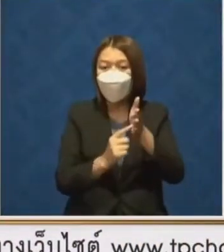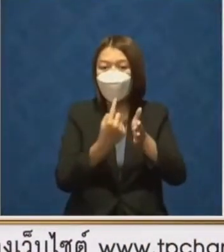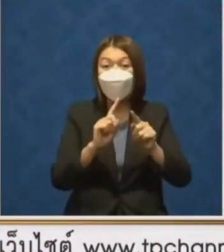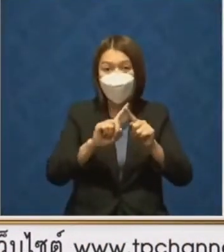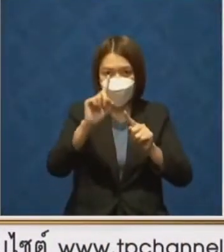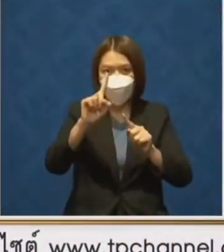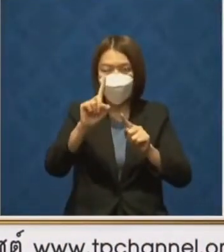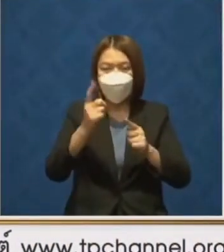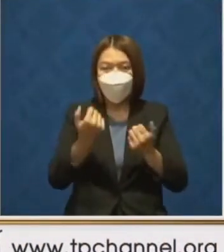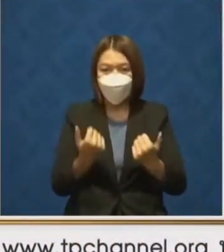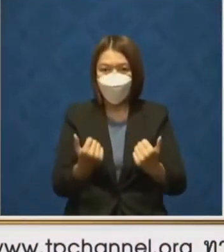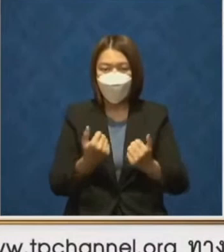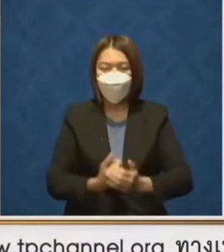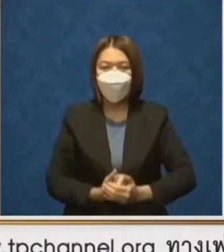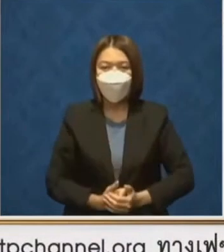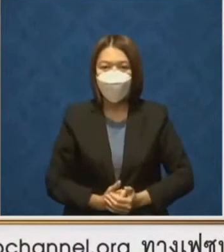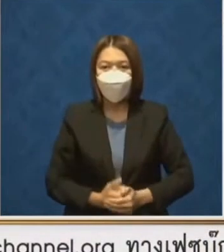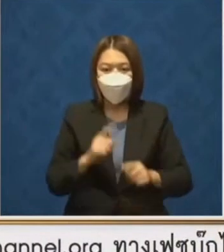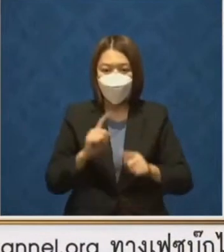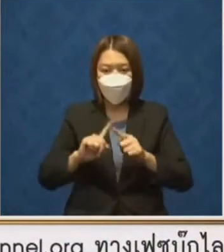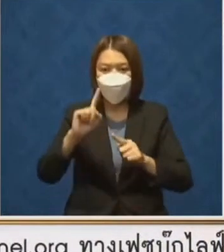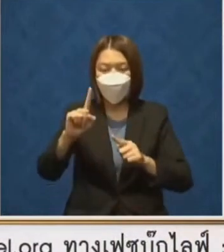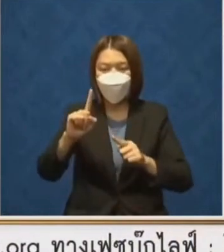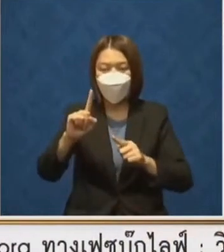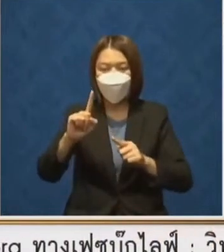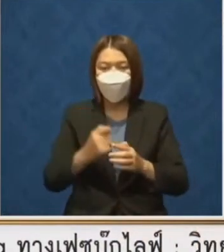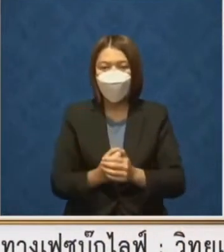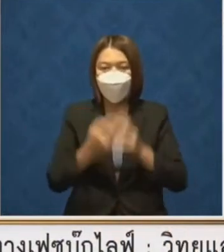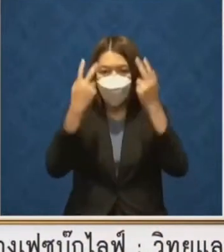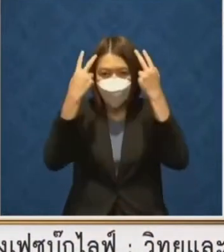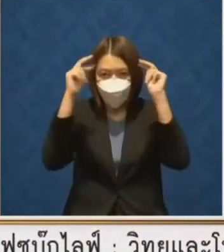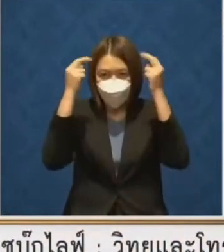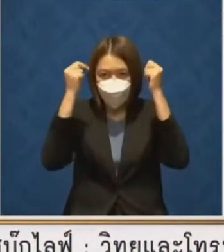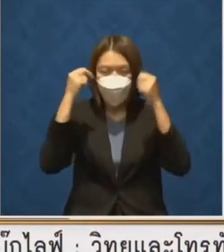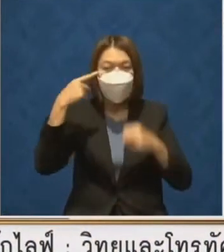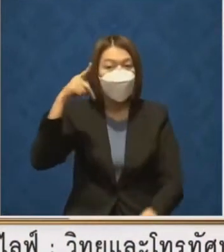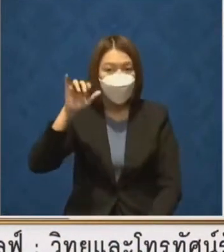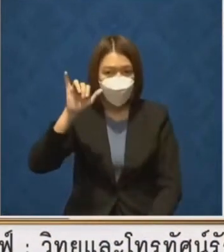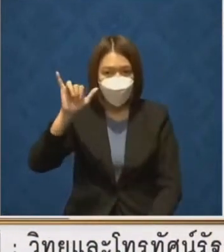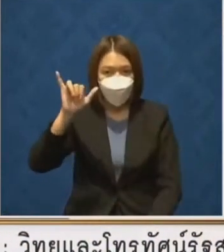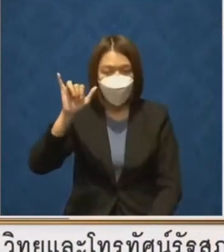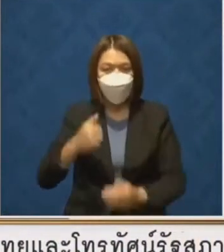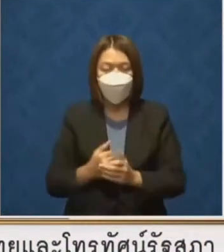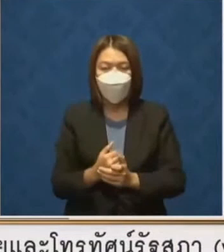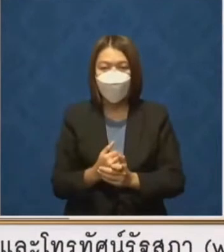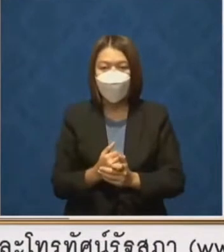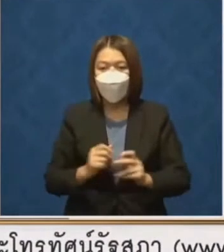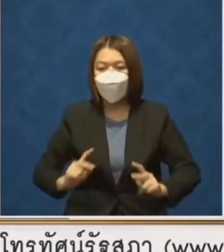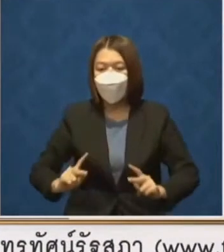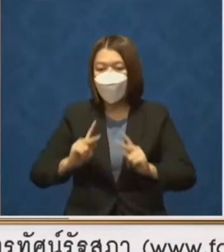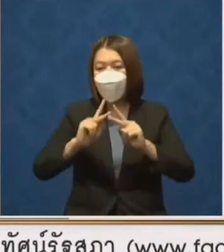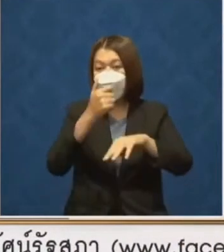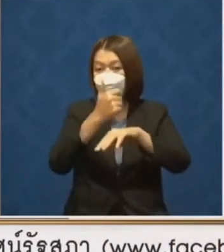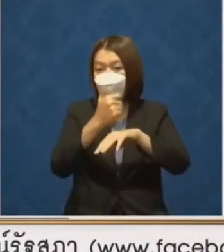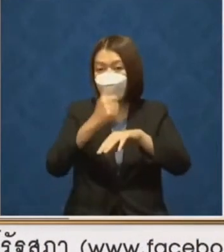อนนั้นเนี่ยประเด็นหนึ่งที่มีการพูดกันเยอะคือปมการถวายสัตย์ปฏิญาณของพลเอกประยุทธ์ใช่ไหมที่เป็นขาดคำบางคำ